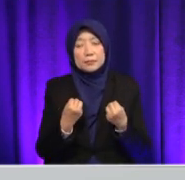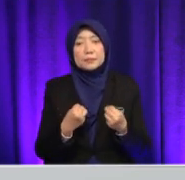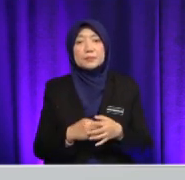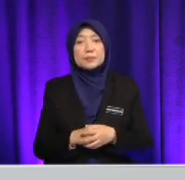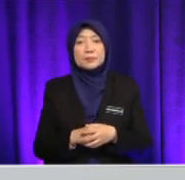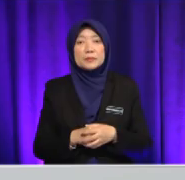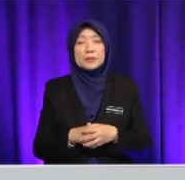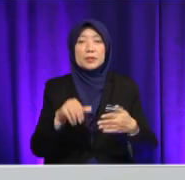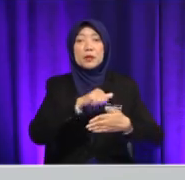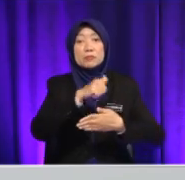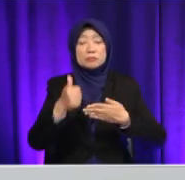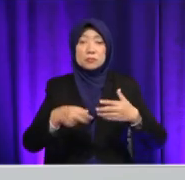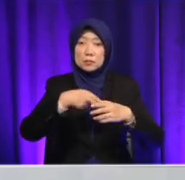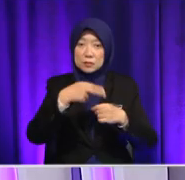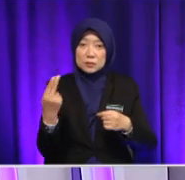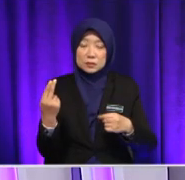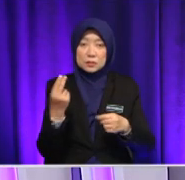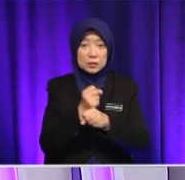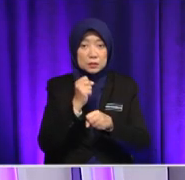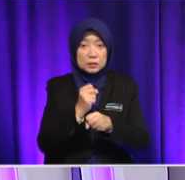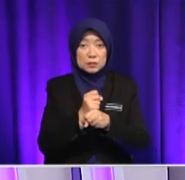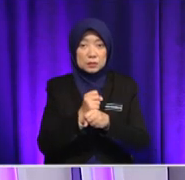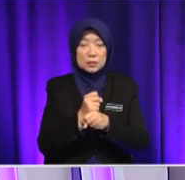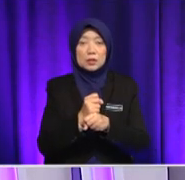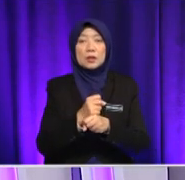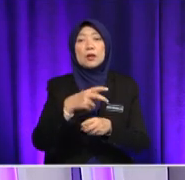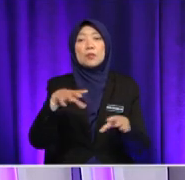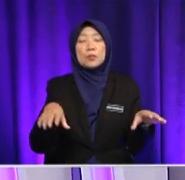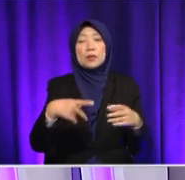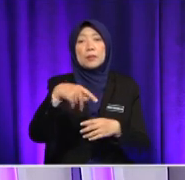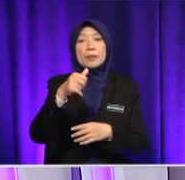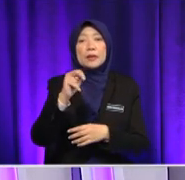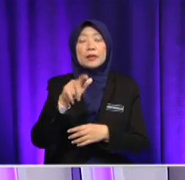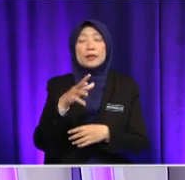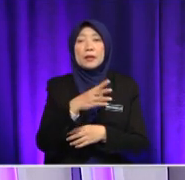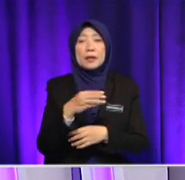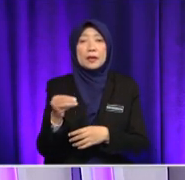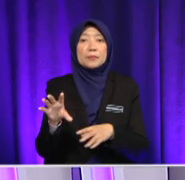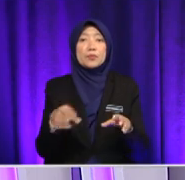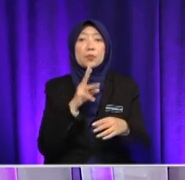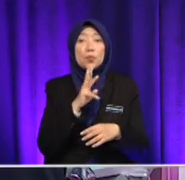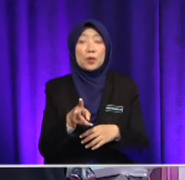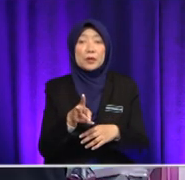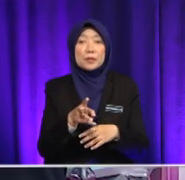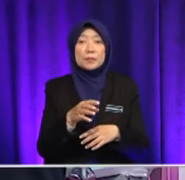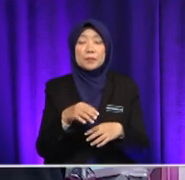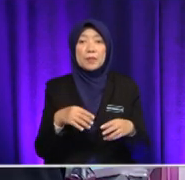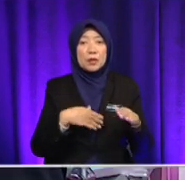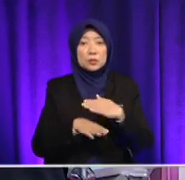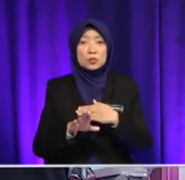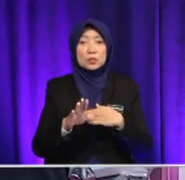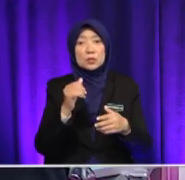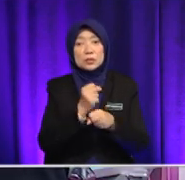itu kita gabungkan dalam pada membuat kemasan air itu bila ada masuk untuk kekasih